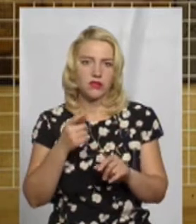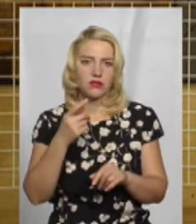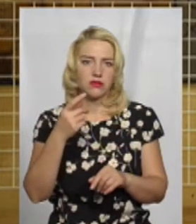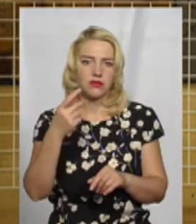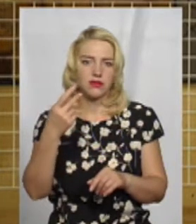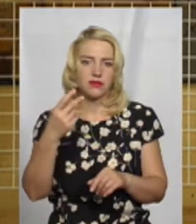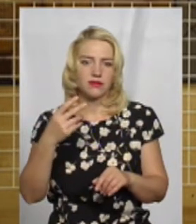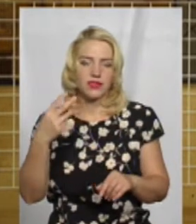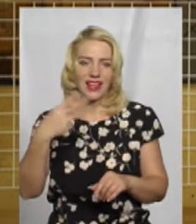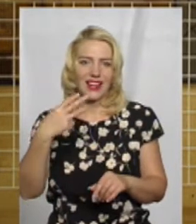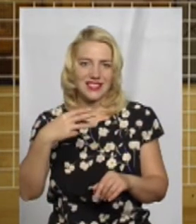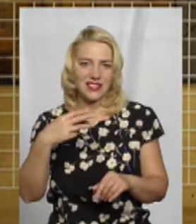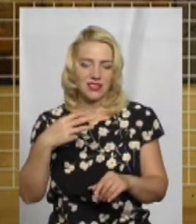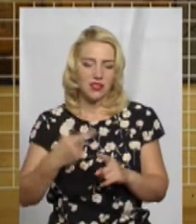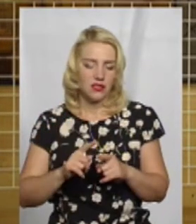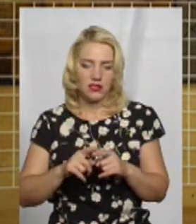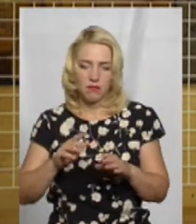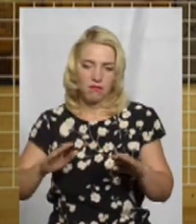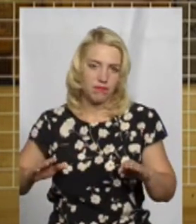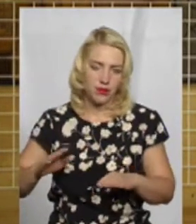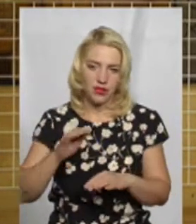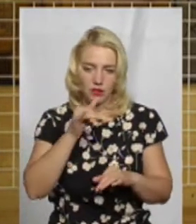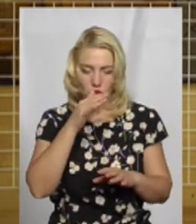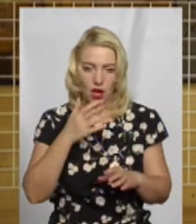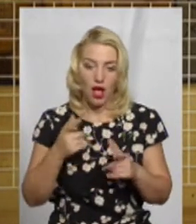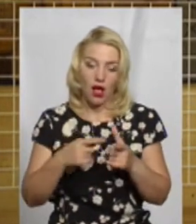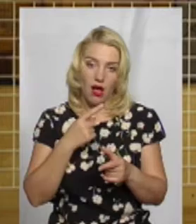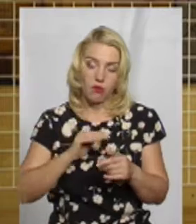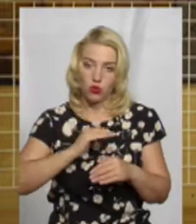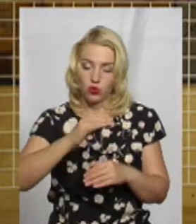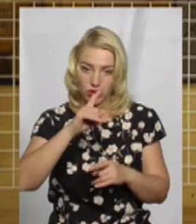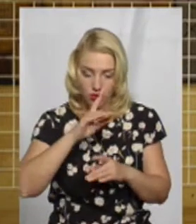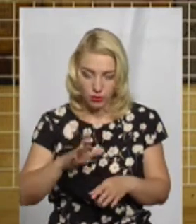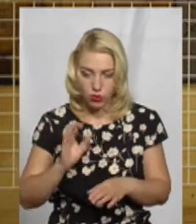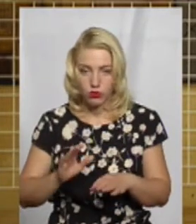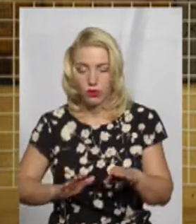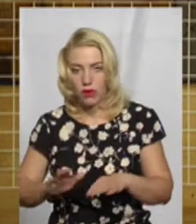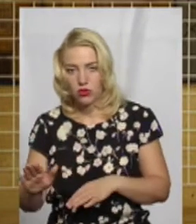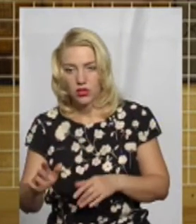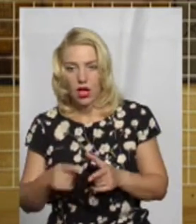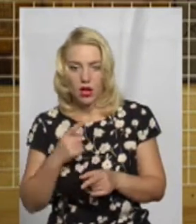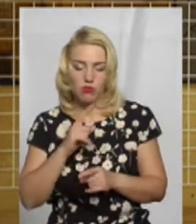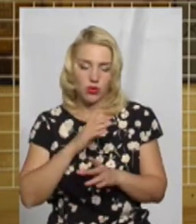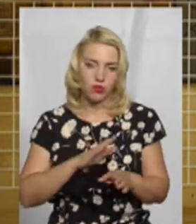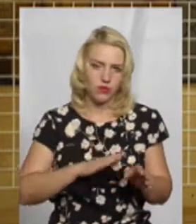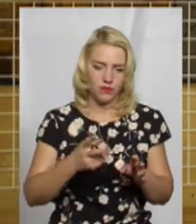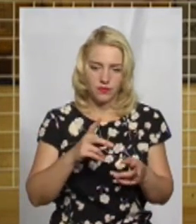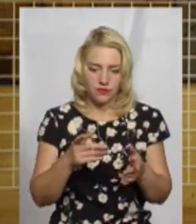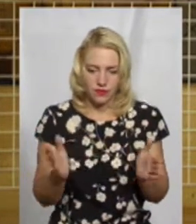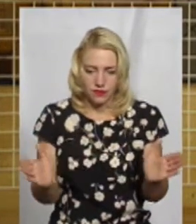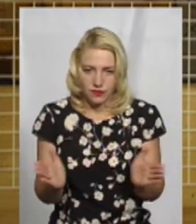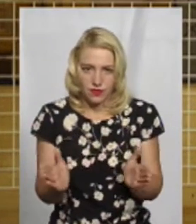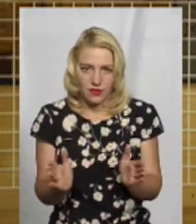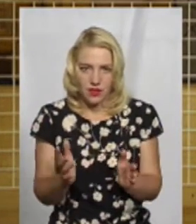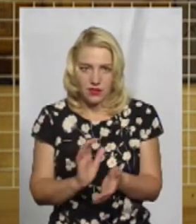нормальний пандус, просто немає можливості. Тобто або не буде сходів, або буде пандус, або не буде пандуса. Тобто